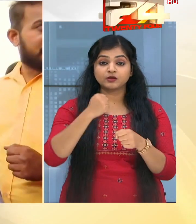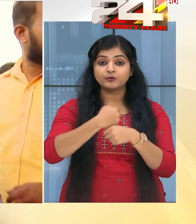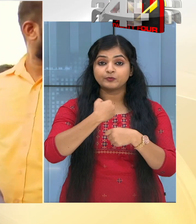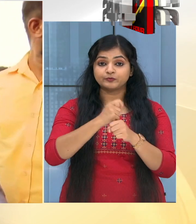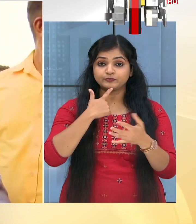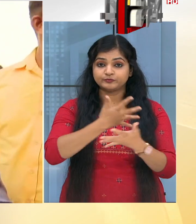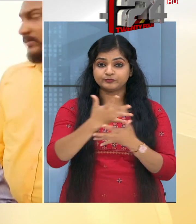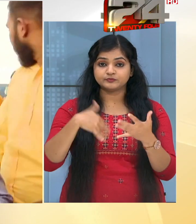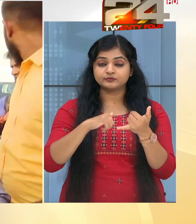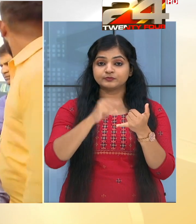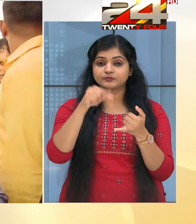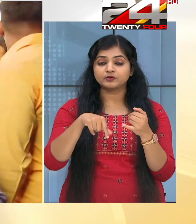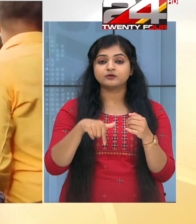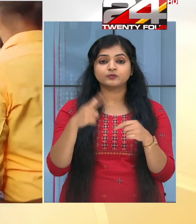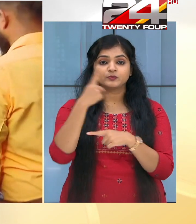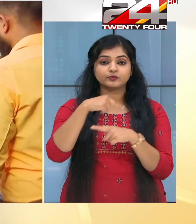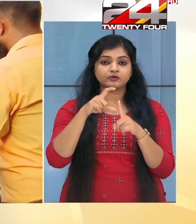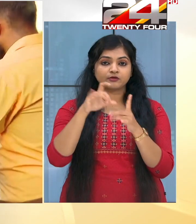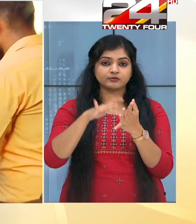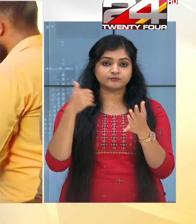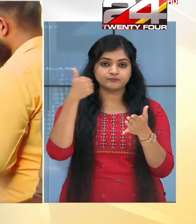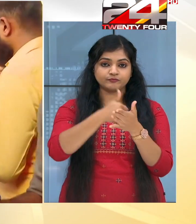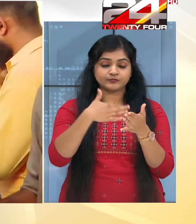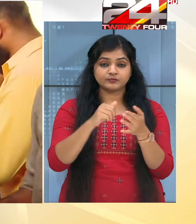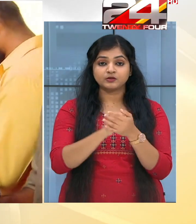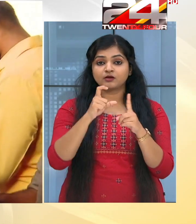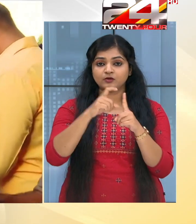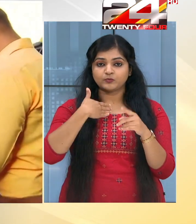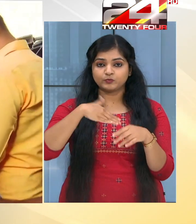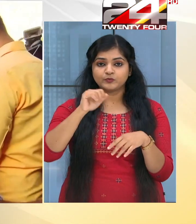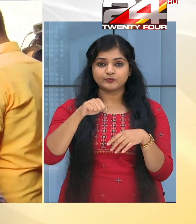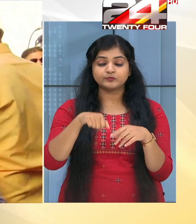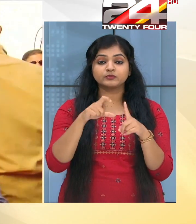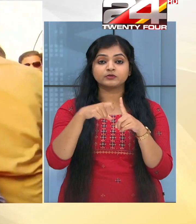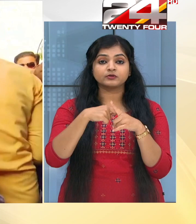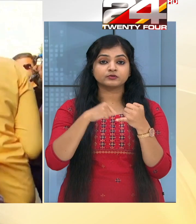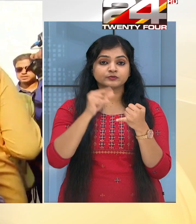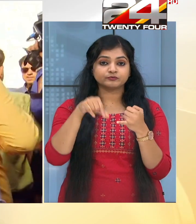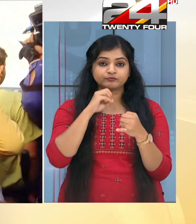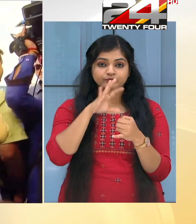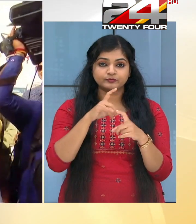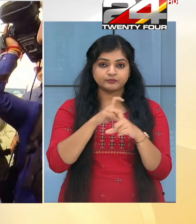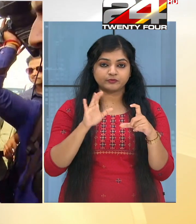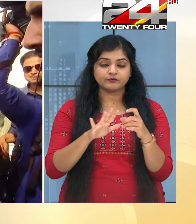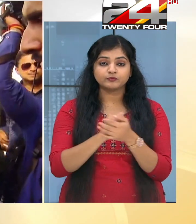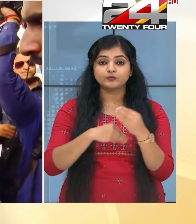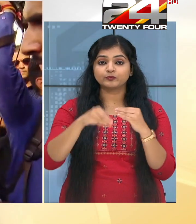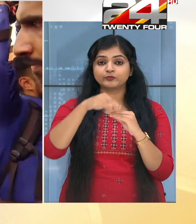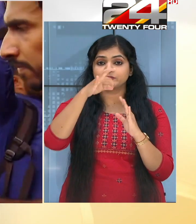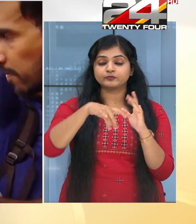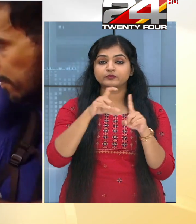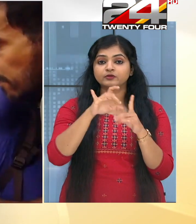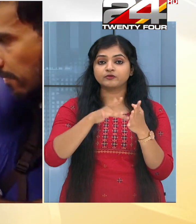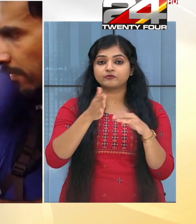രൂപീകരണ ചർച്ചകൾക്കായി സിദ്ധരാമയ്യ ഡൽഹിയിലെത്തിയിട്ടുണ്ട്. ഡൽഹിക്ക് പോകുമെന്ന് ഡി കെ ശിവകുമാറും വ്യക്തമാക്കിയിട്ടുണ്ട്. നിതിൻ അംബുജൻ നൽകും കൂടുതൽ വിശദാംശങ്ങൾ